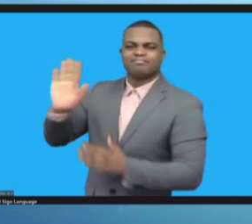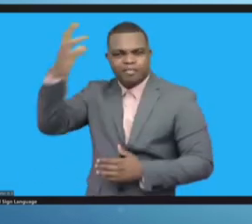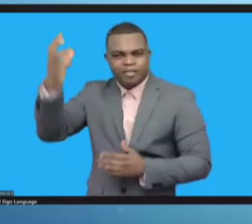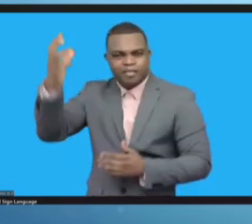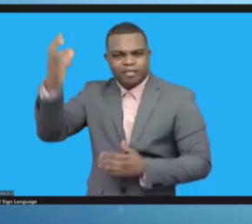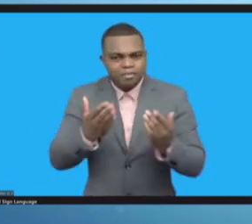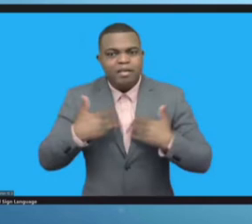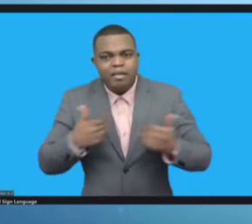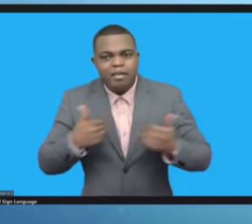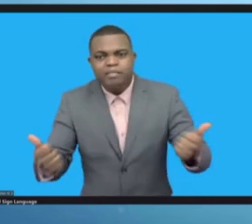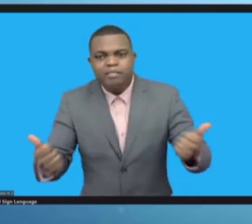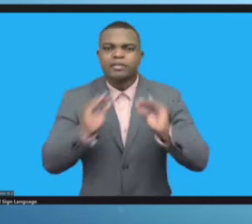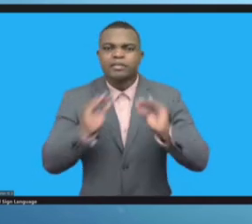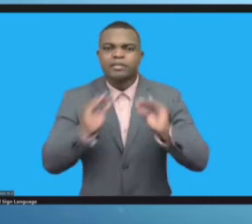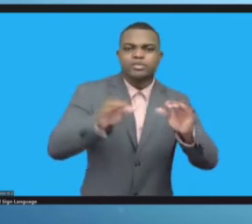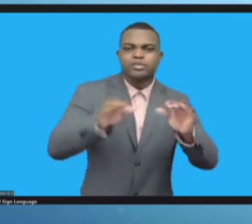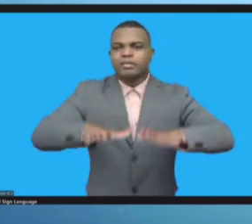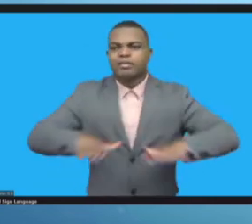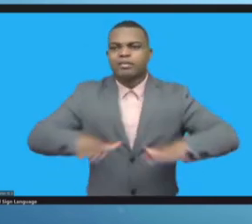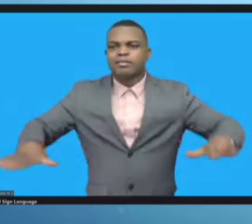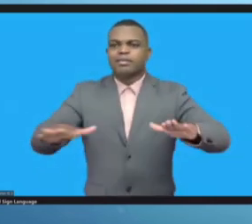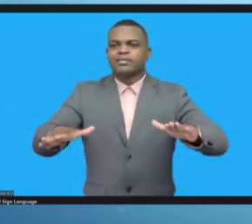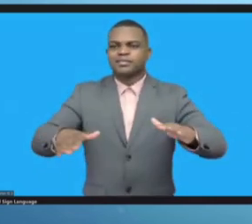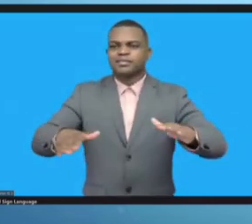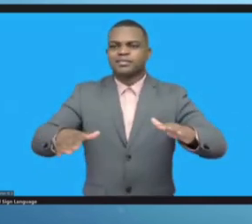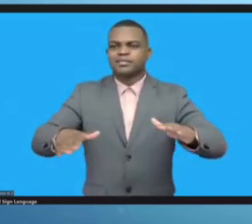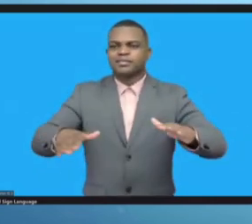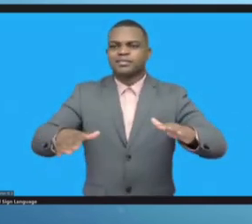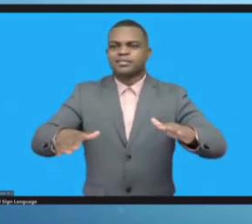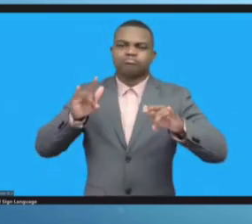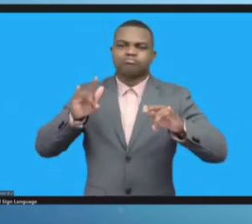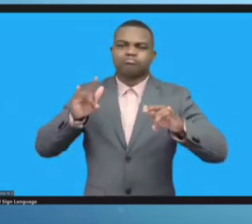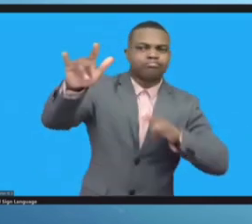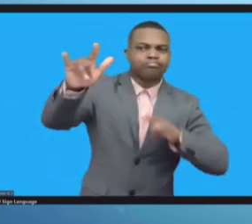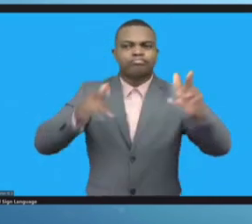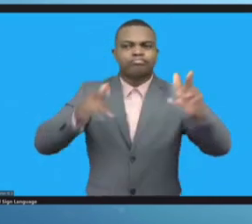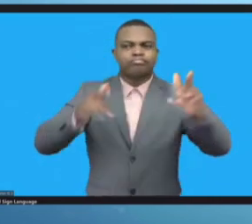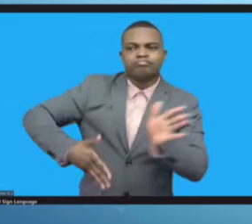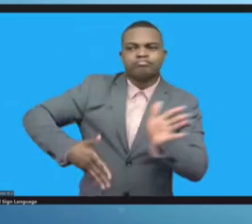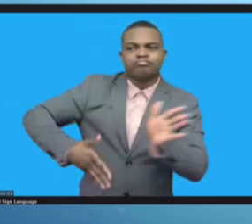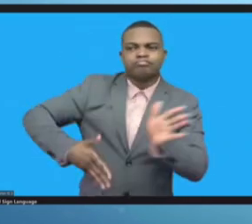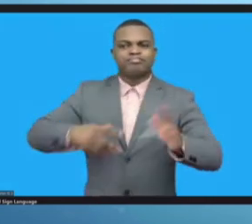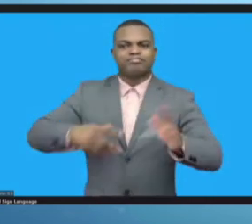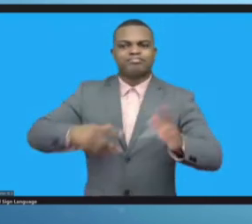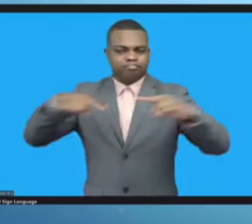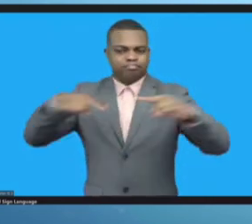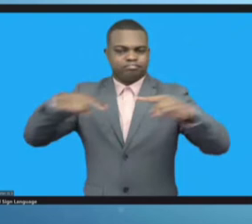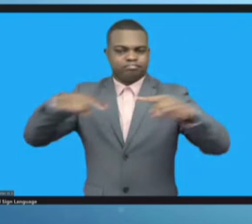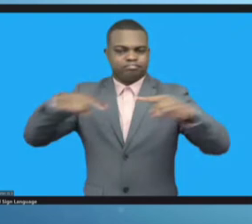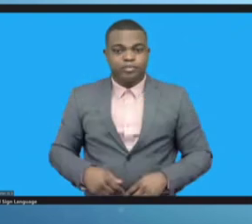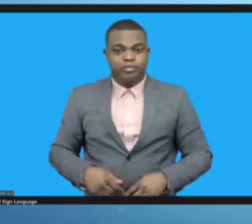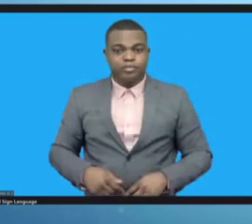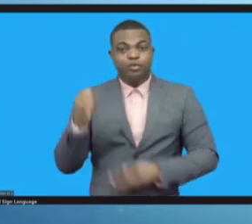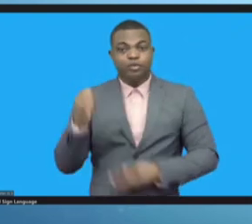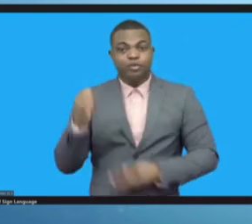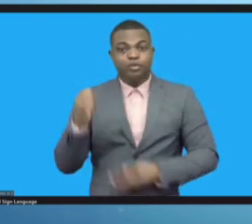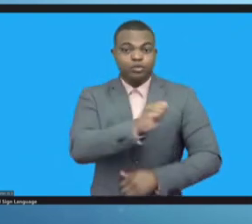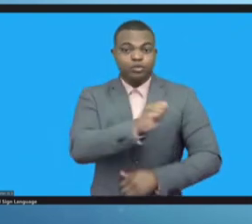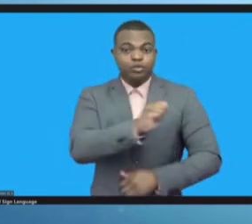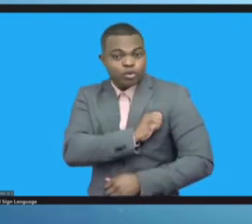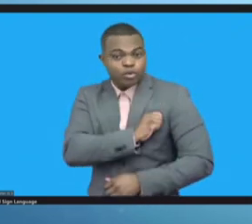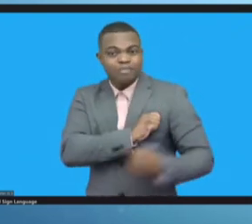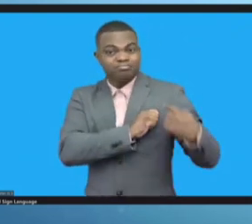de transfert d'espèces pour permettre aux travailleurs informels qui ont été les plus touchés par la